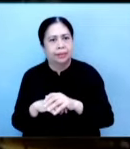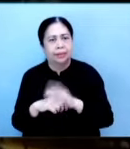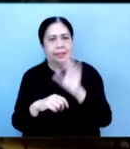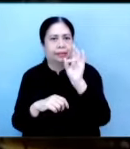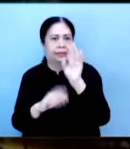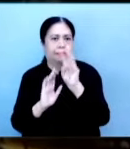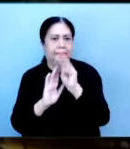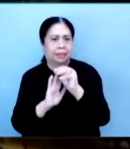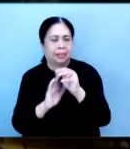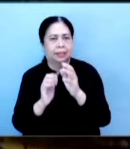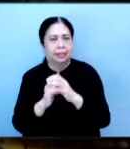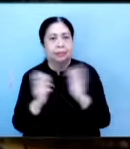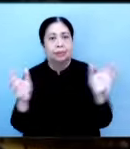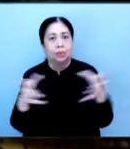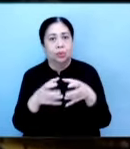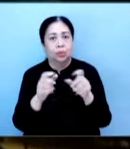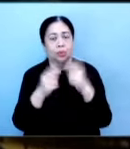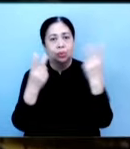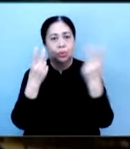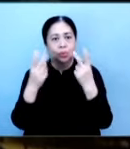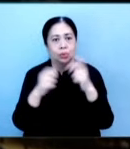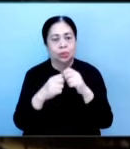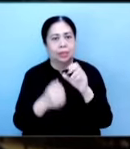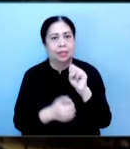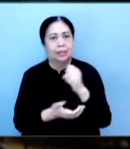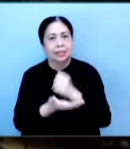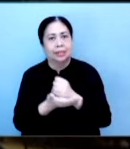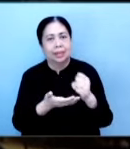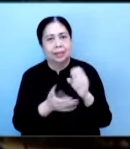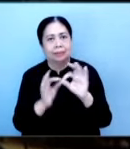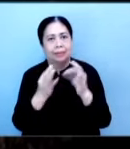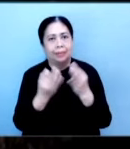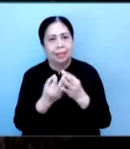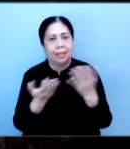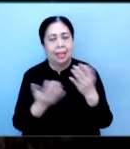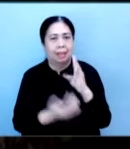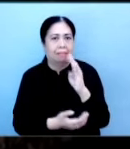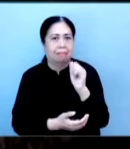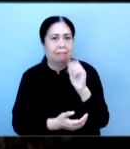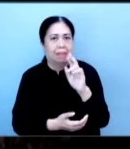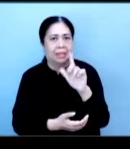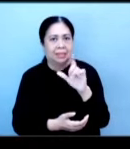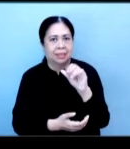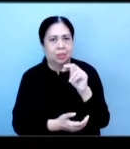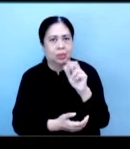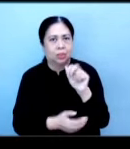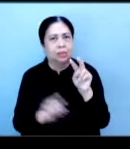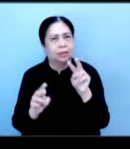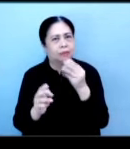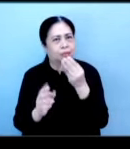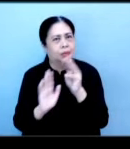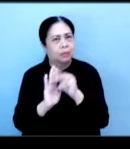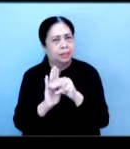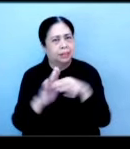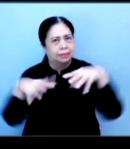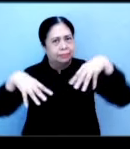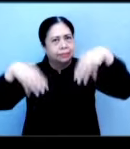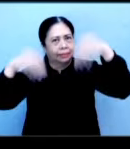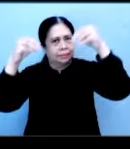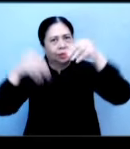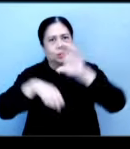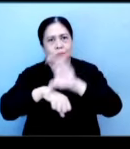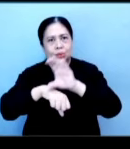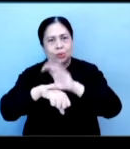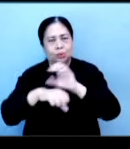nagtipon-tipon din ang mga turista sa Sagrada pamilya sa Barcelona para masaksihan ang ilang minuto pagdilim sa simbahan